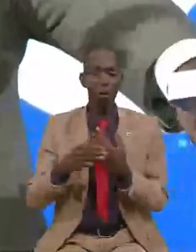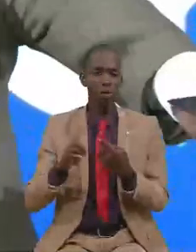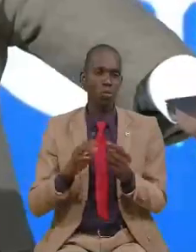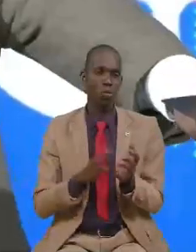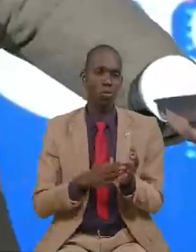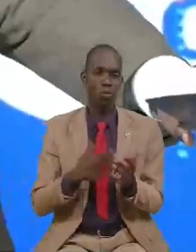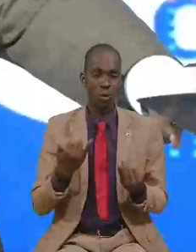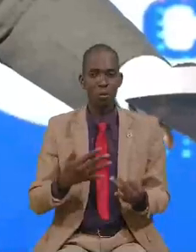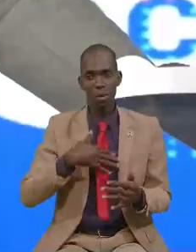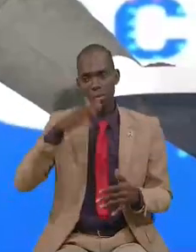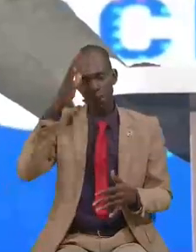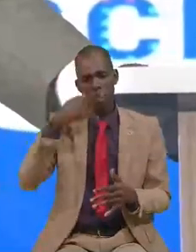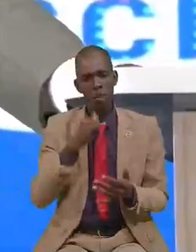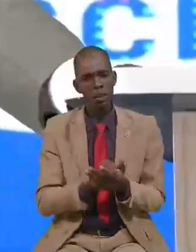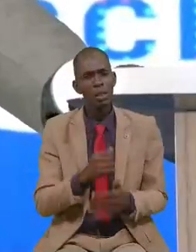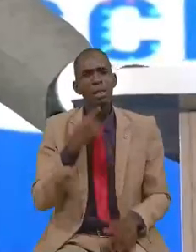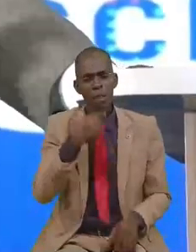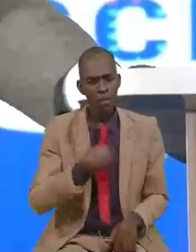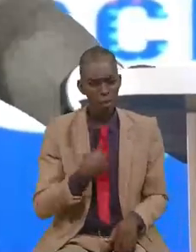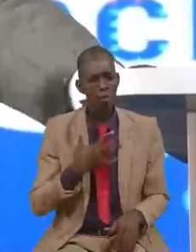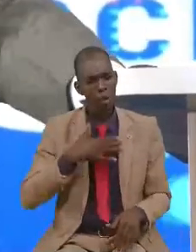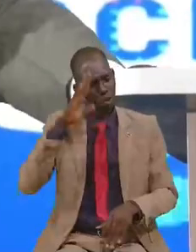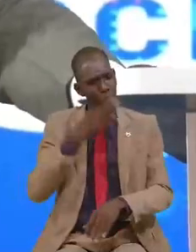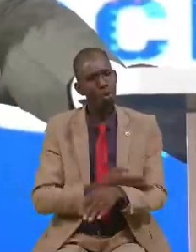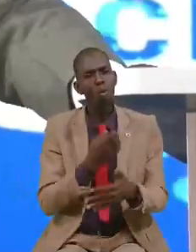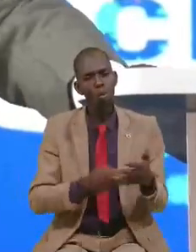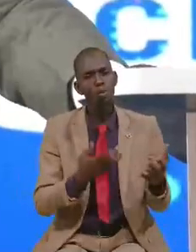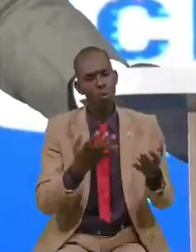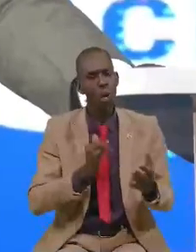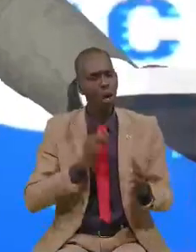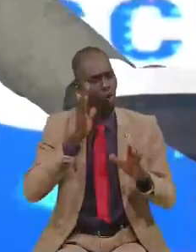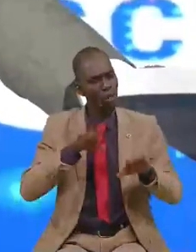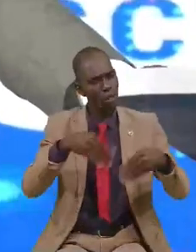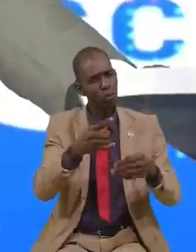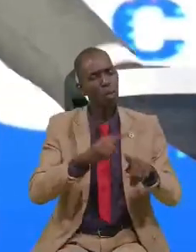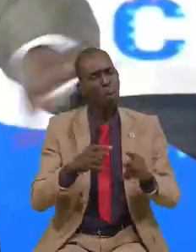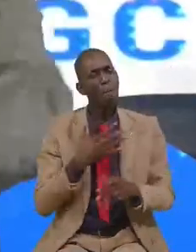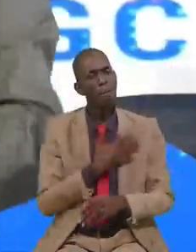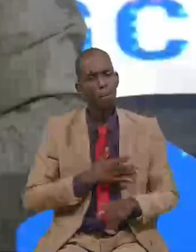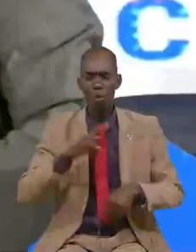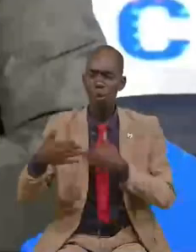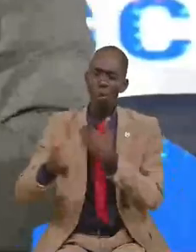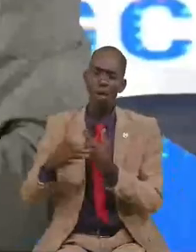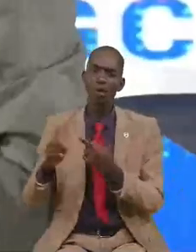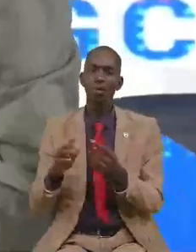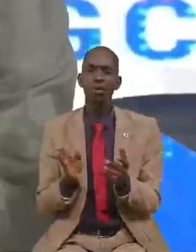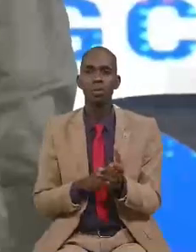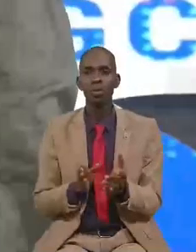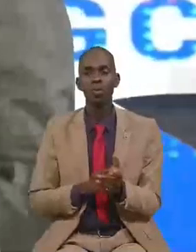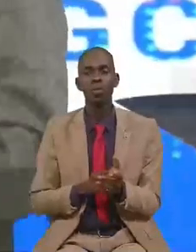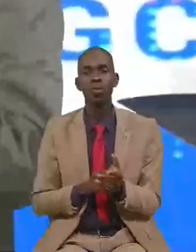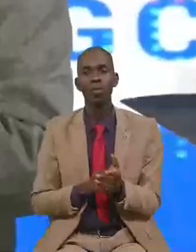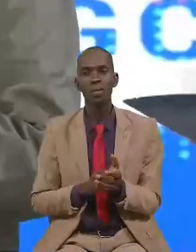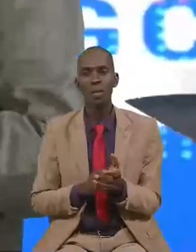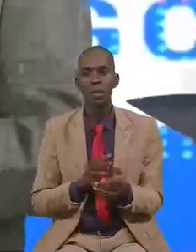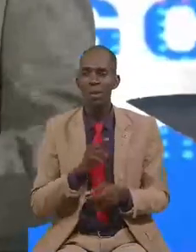dis-moi ce que tu veux et je vais te donner. Mais s'il te plaît, retourne à l'école. Quand j'ai vu qu'il a